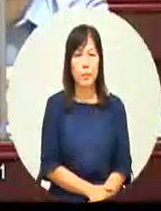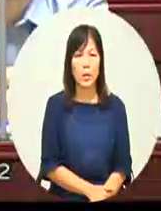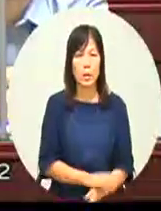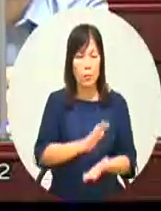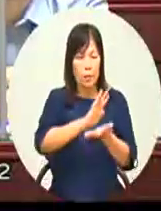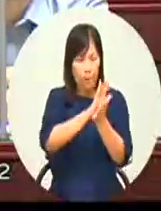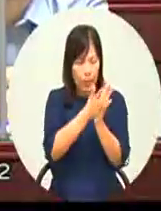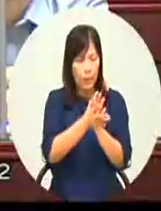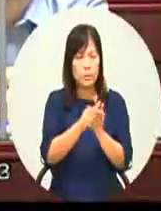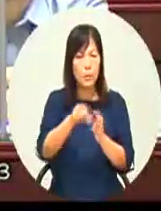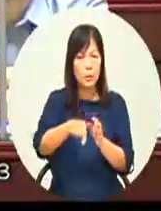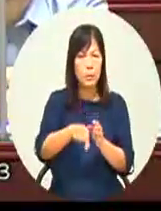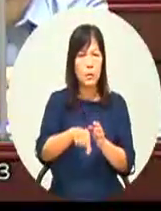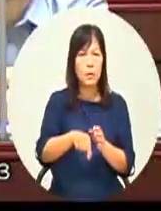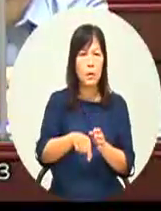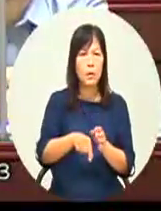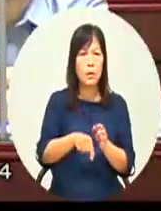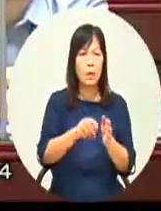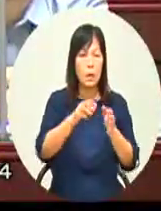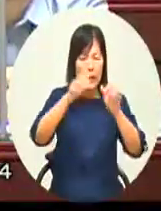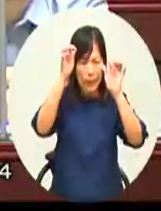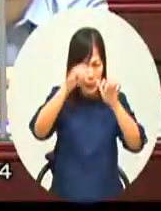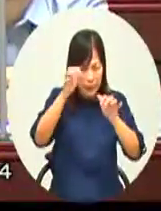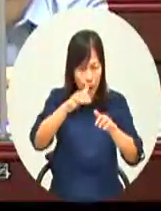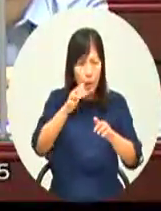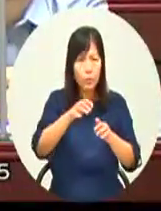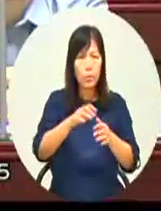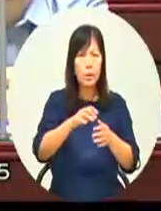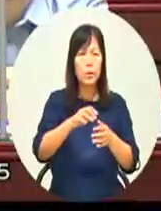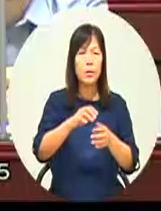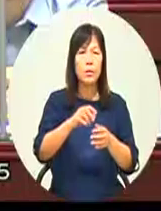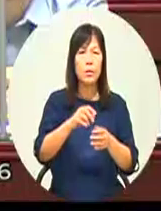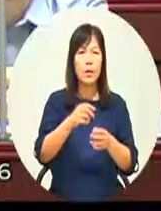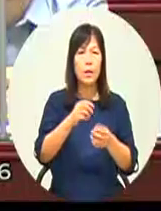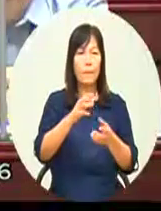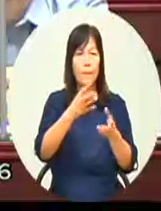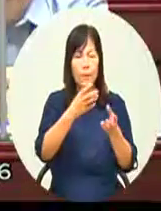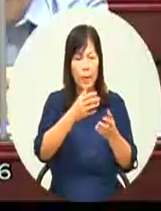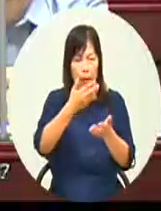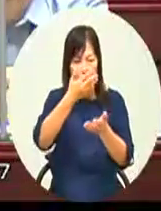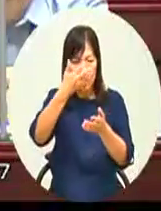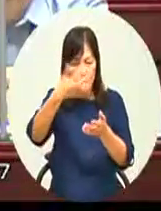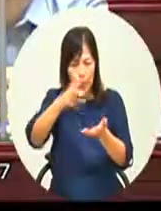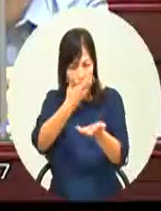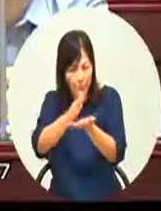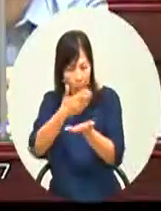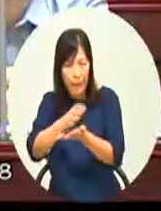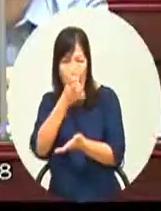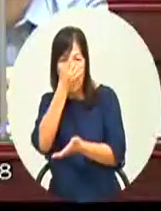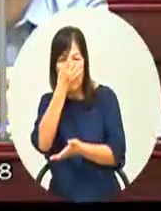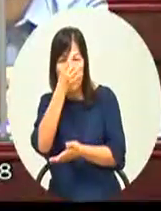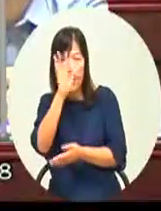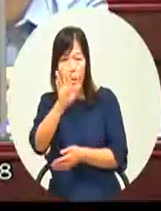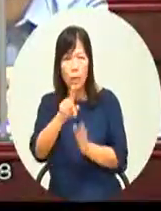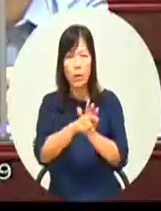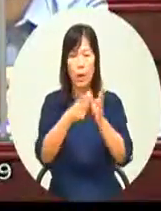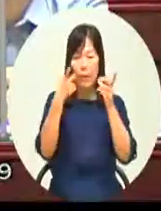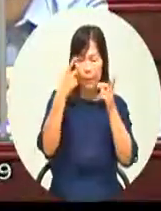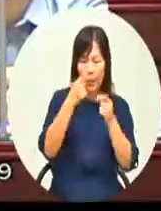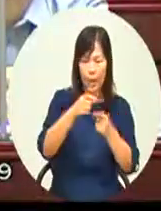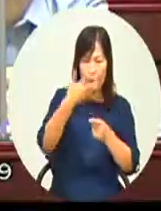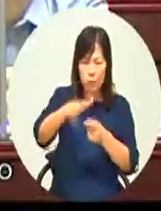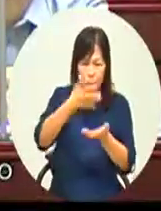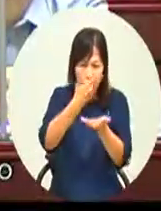生它到下雨变成没有办法排水。那没有办法排水是因为它本身就以